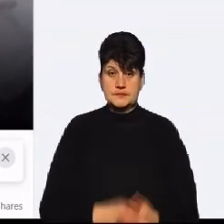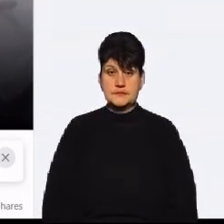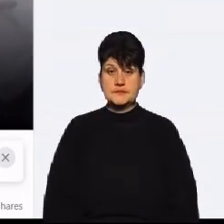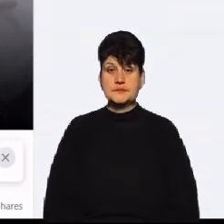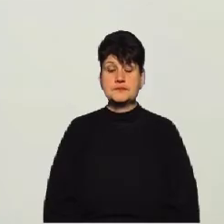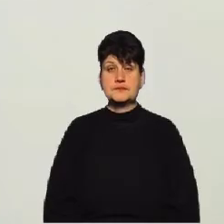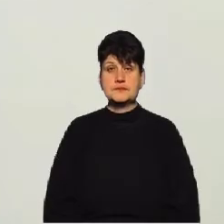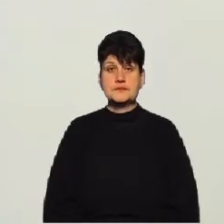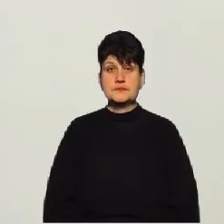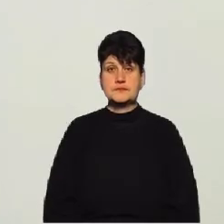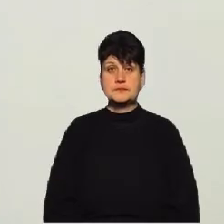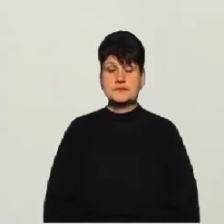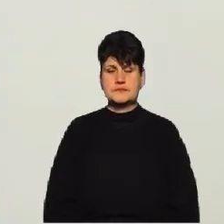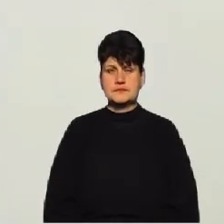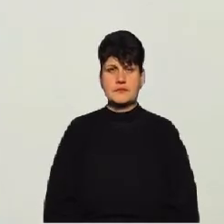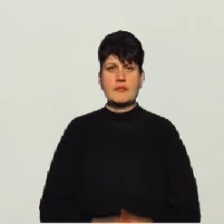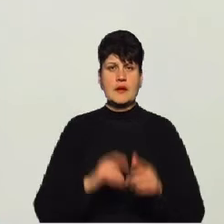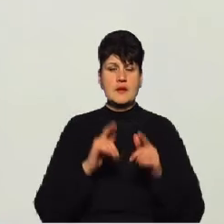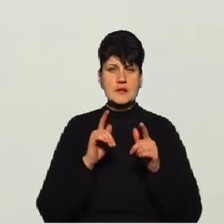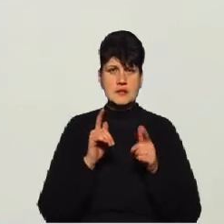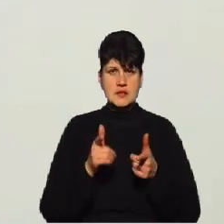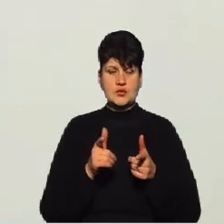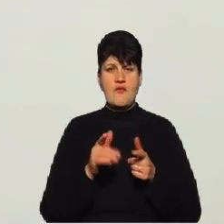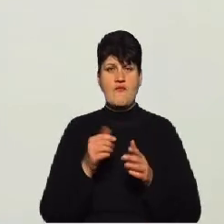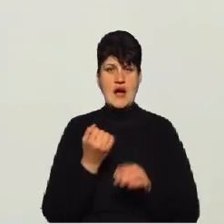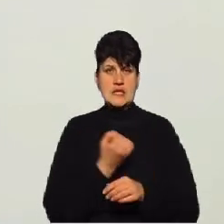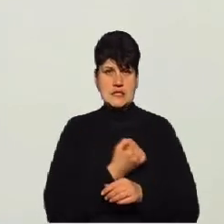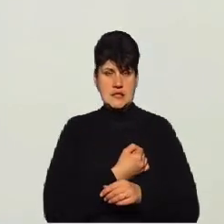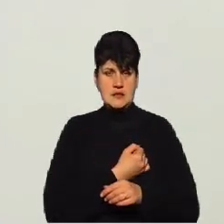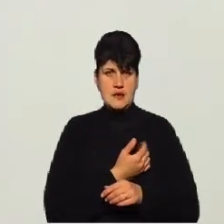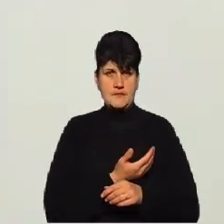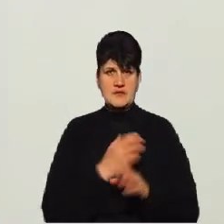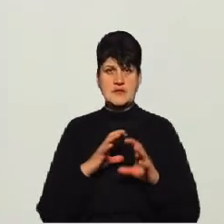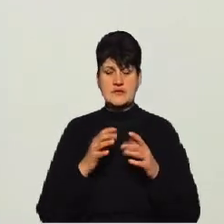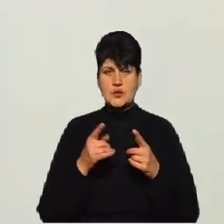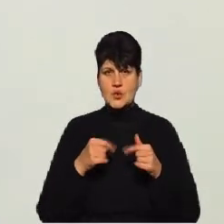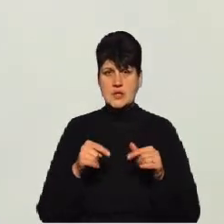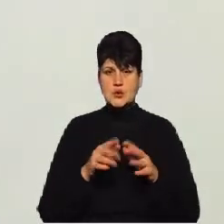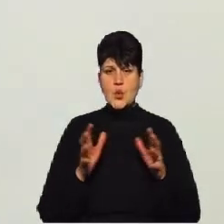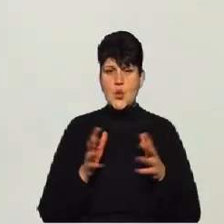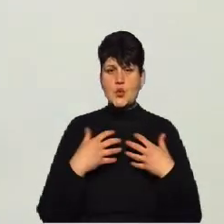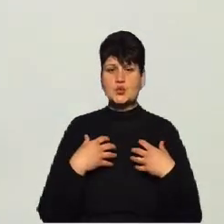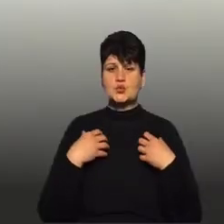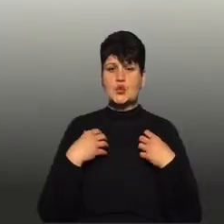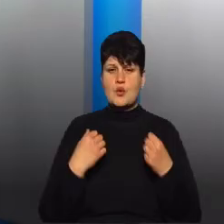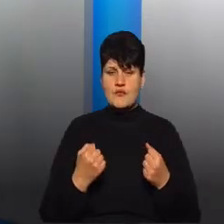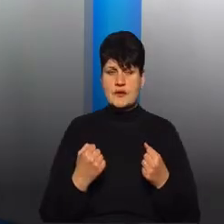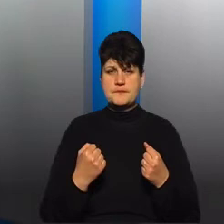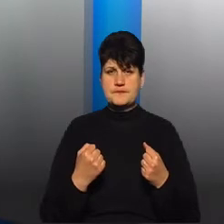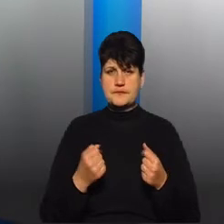тету з вакцинації та імунізації Всесвітньої організації охорони здоров'я, значить, чітко пише,